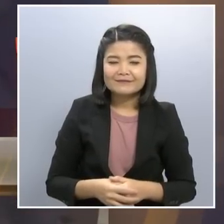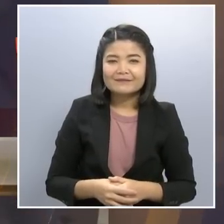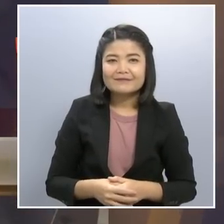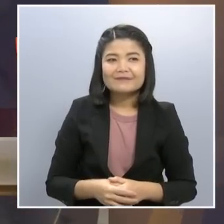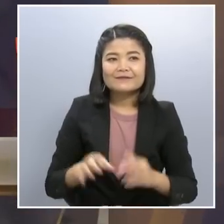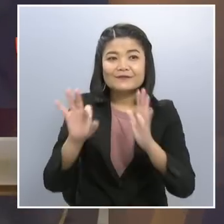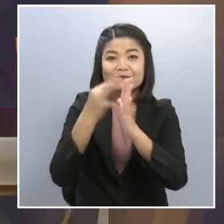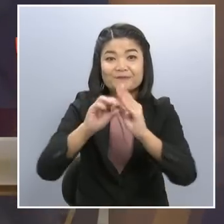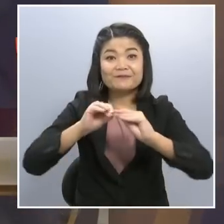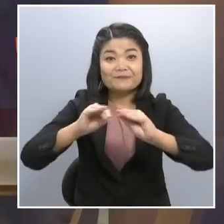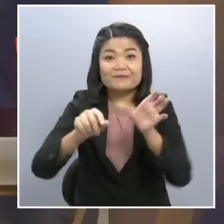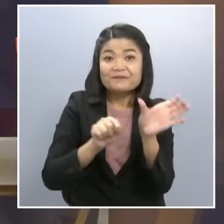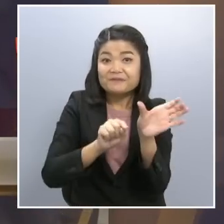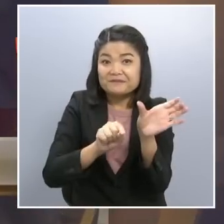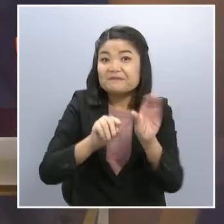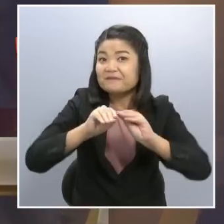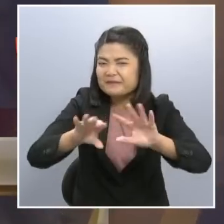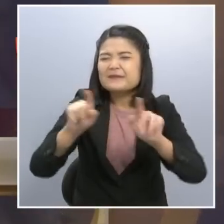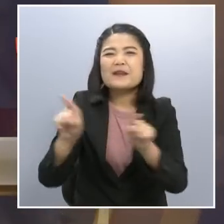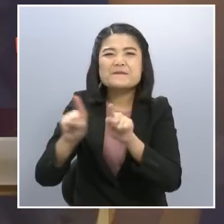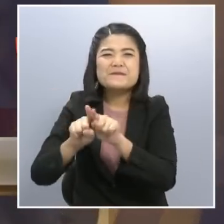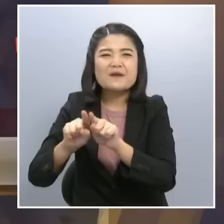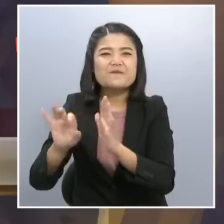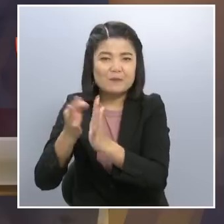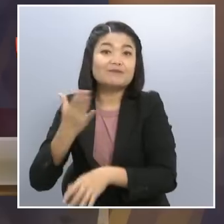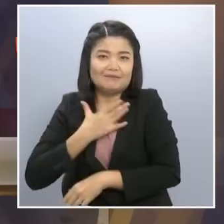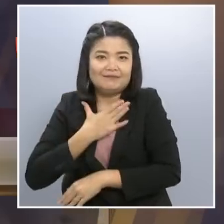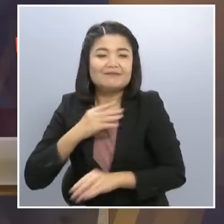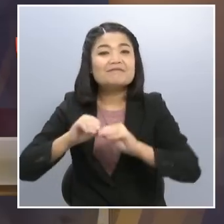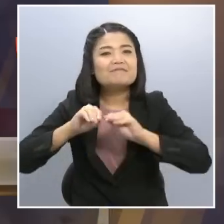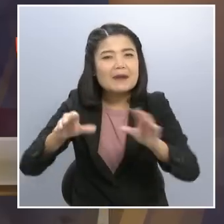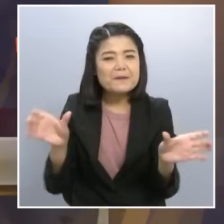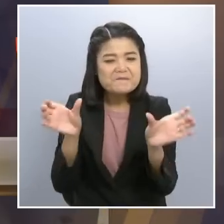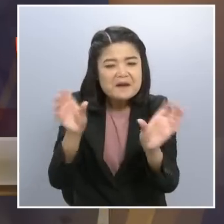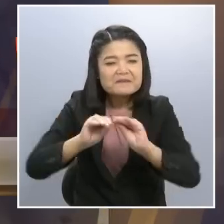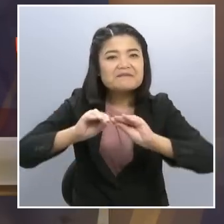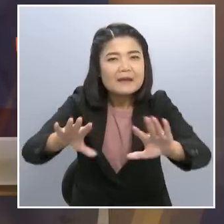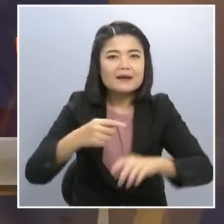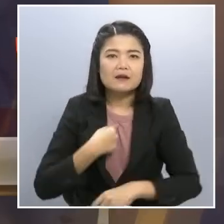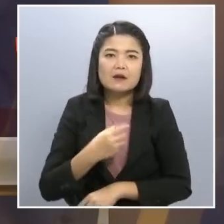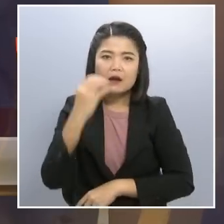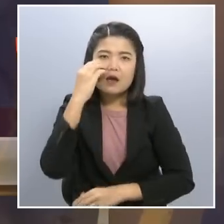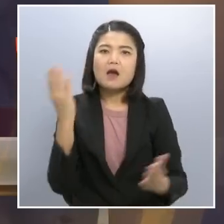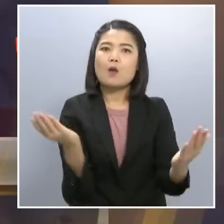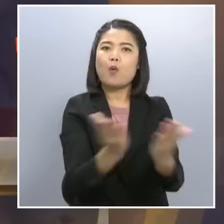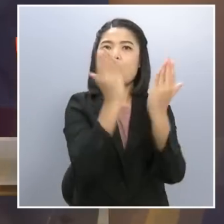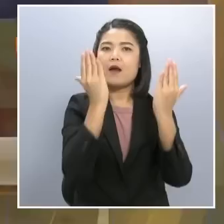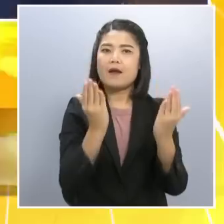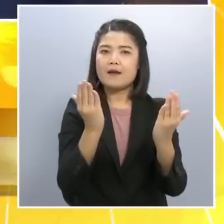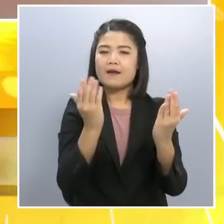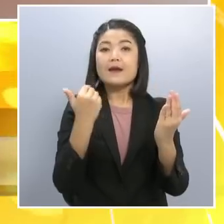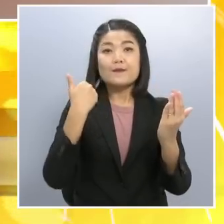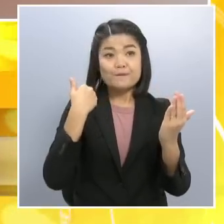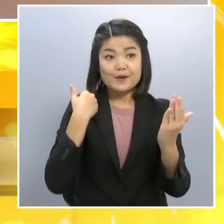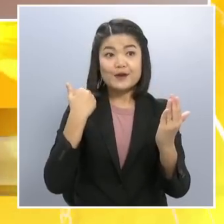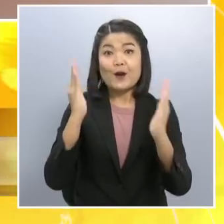เช่นเดียวกับโพสต์กรรมกรข่าวของผมท่านผู้ชมผมก็โพสต์เรื่องนี้ว่าพิธาถูกหวยปรากฏมีท่านผู้ชม